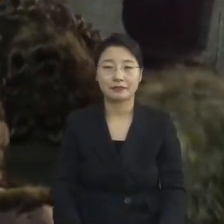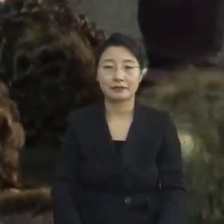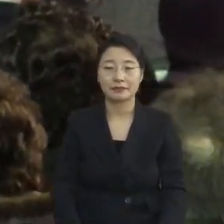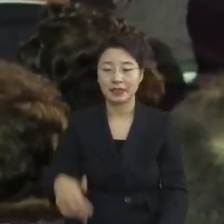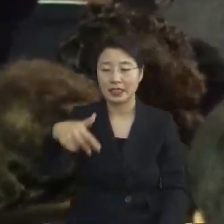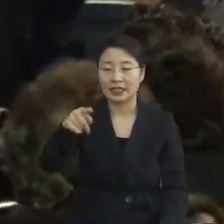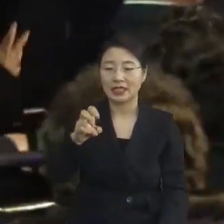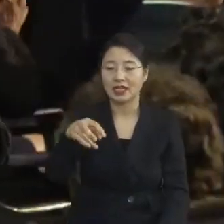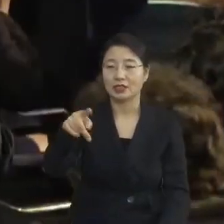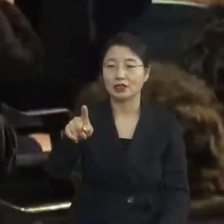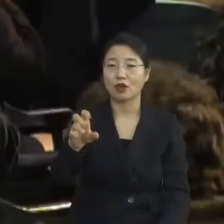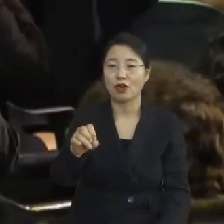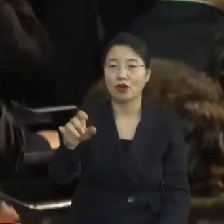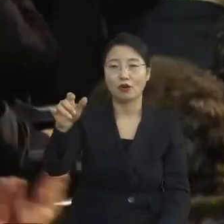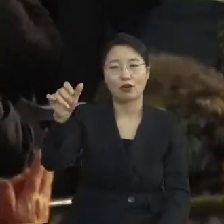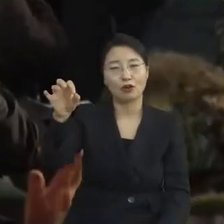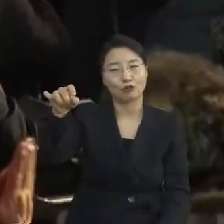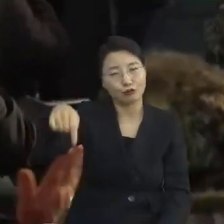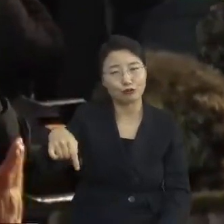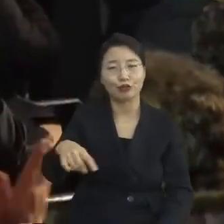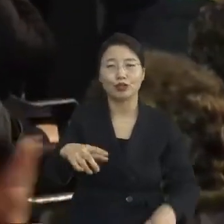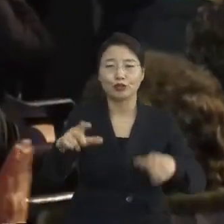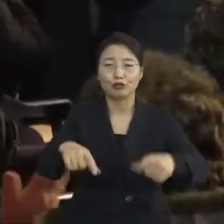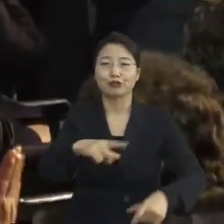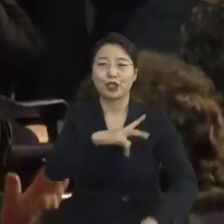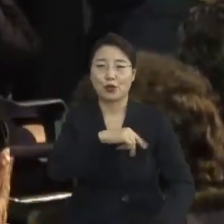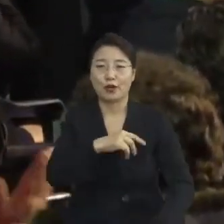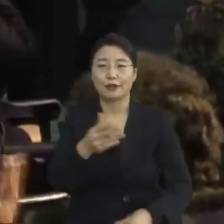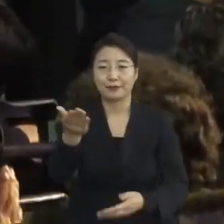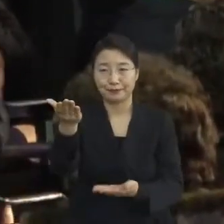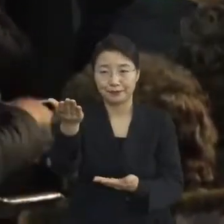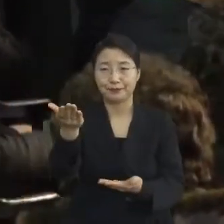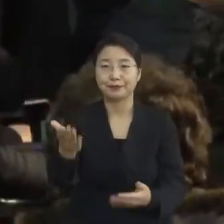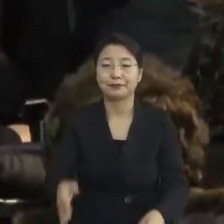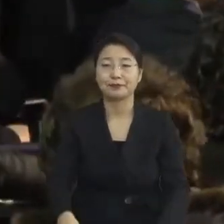장성훈 구의원님 참석하셨습니다.